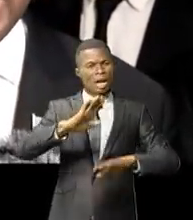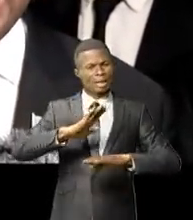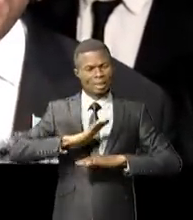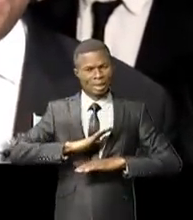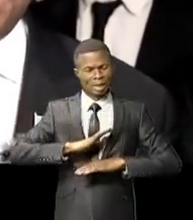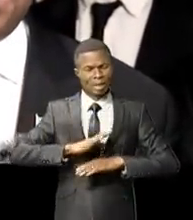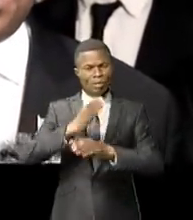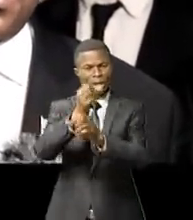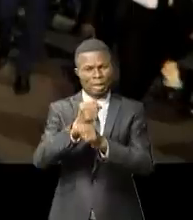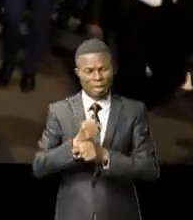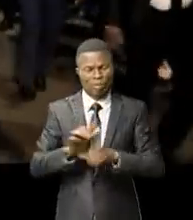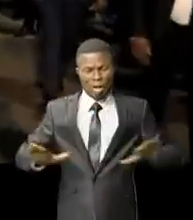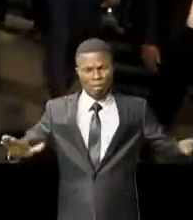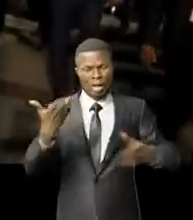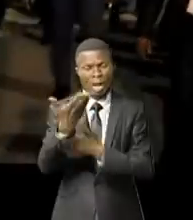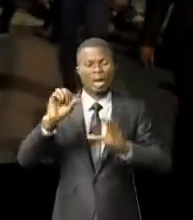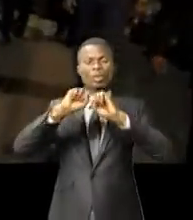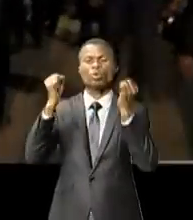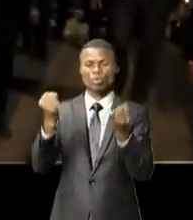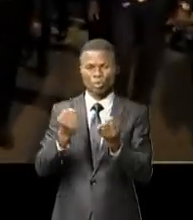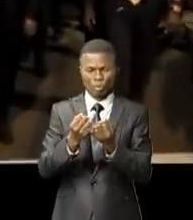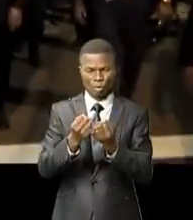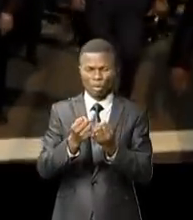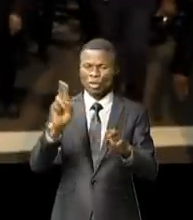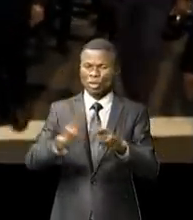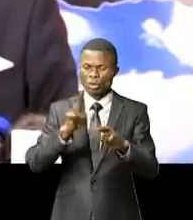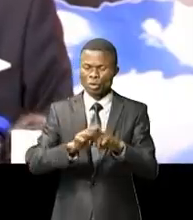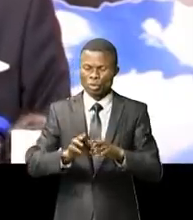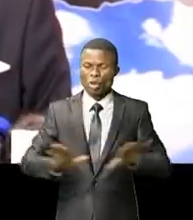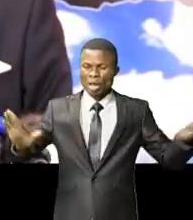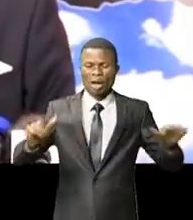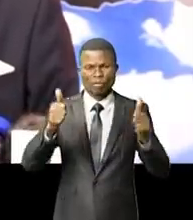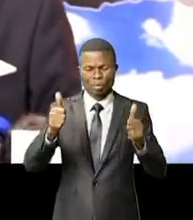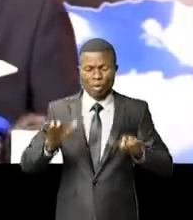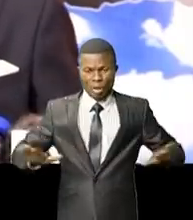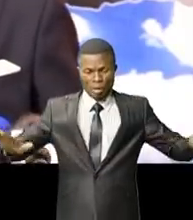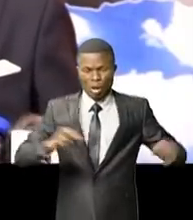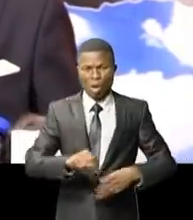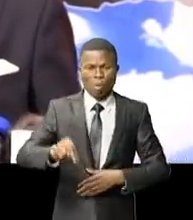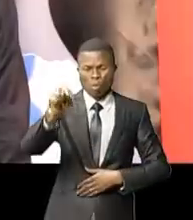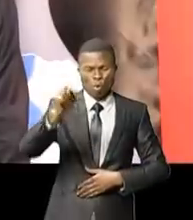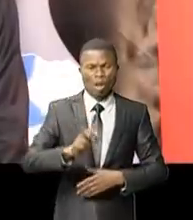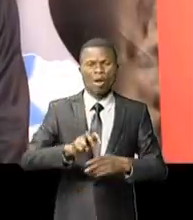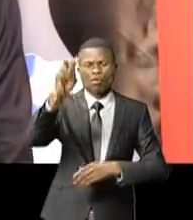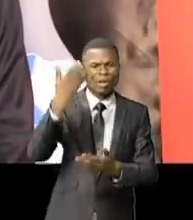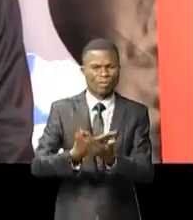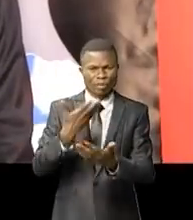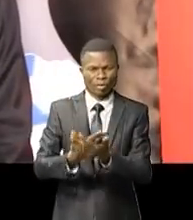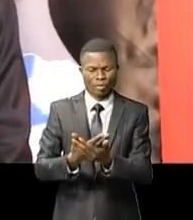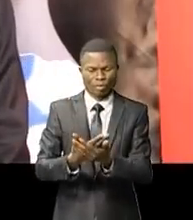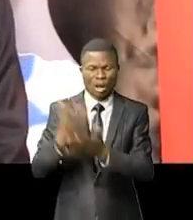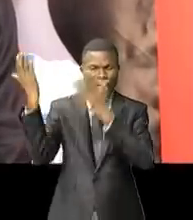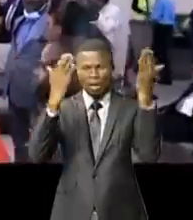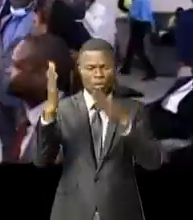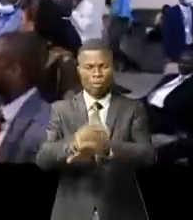cette acquisition et demande à Congo Airways d'en faire bon usage. L'aviation étant le moyen le plus rapide qui permet aux businessmen